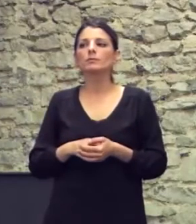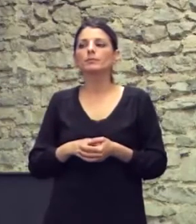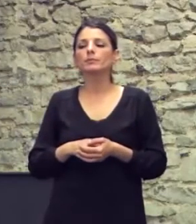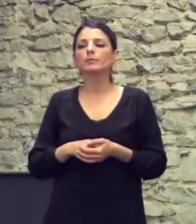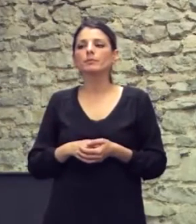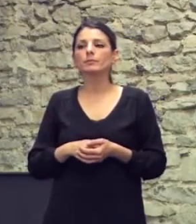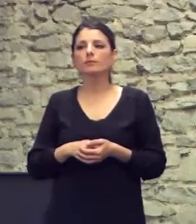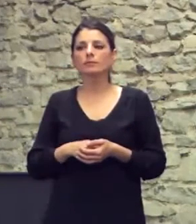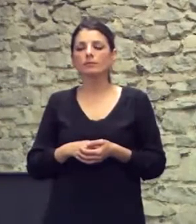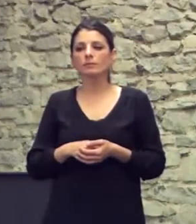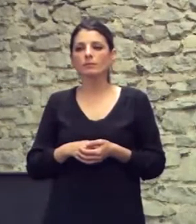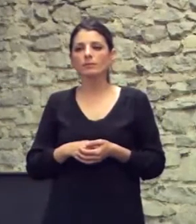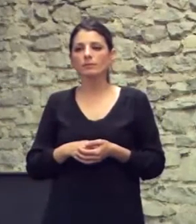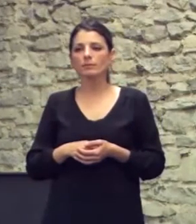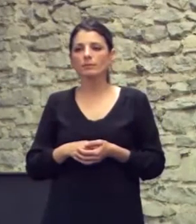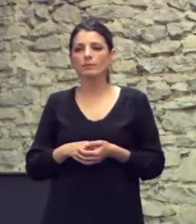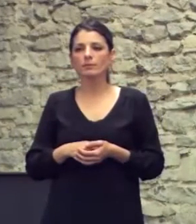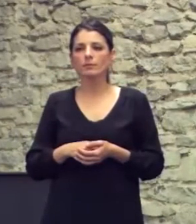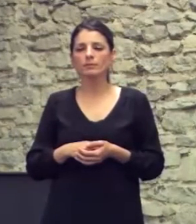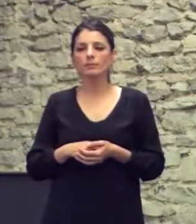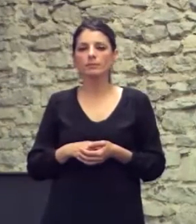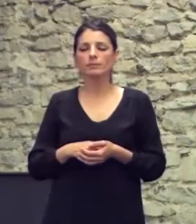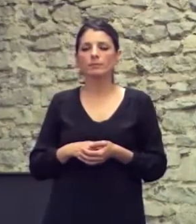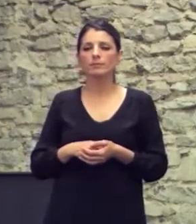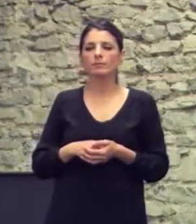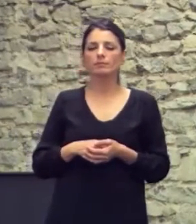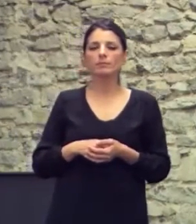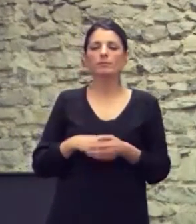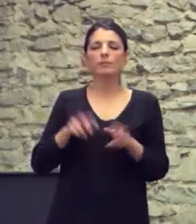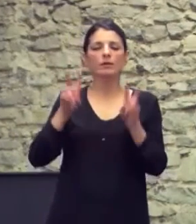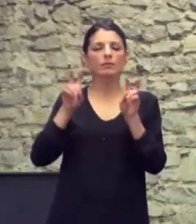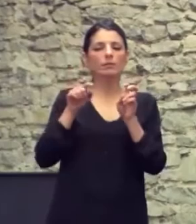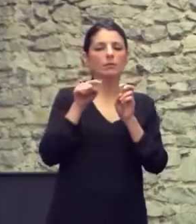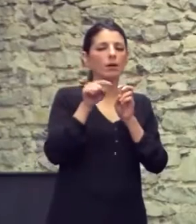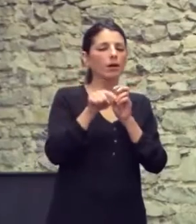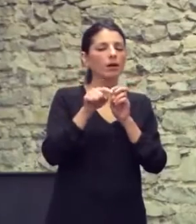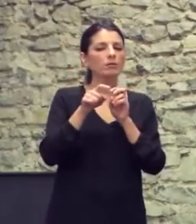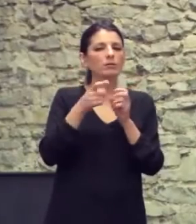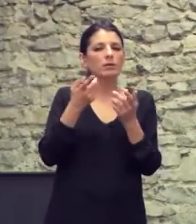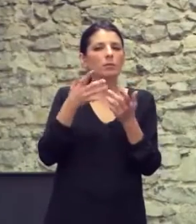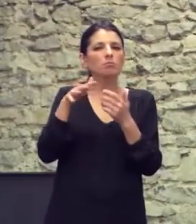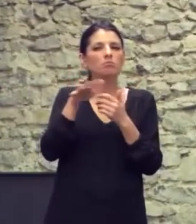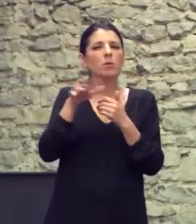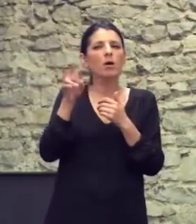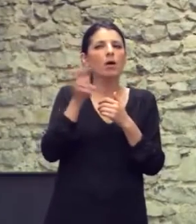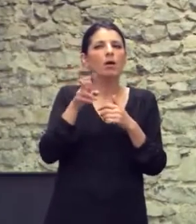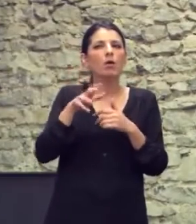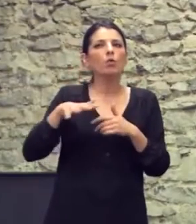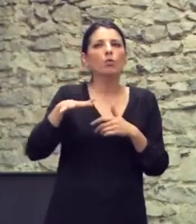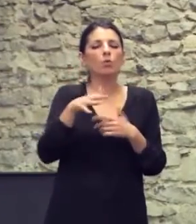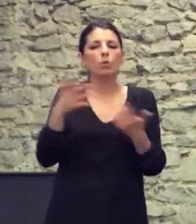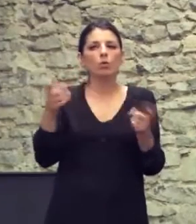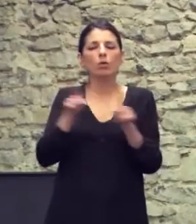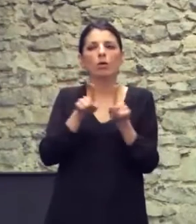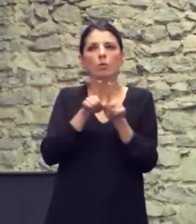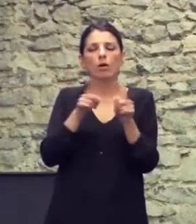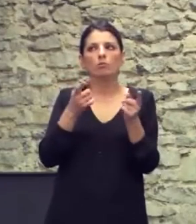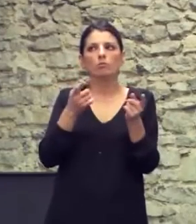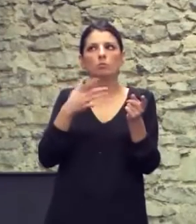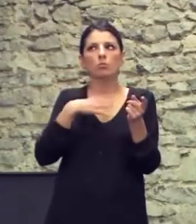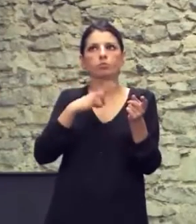gai askoletan? Nundik eusten ari gara gai horri? Osea, esango nuke, ari garela begiratzen leku batetik,